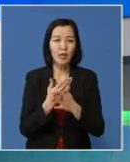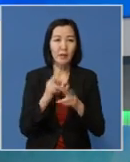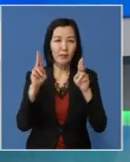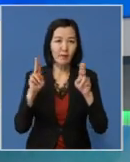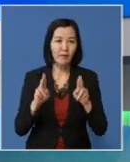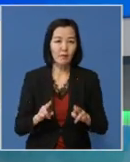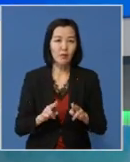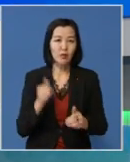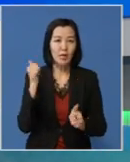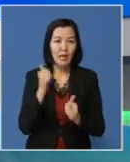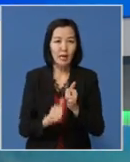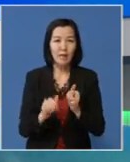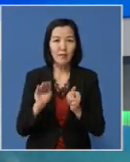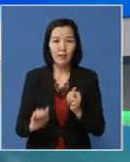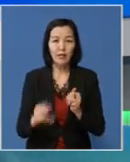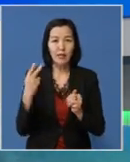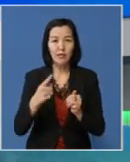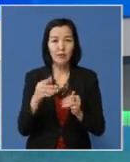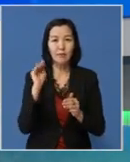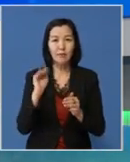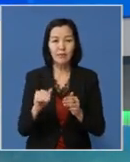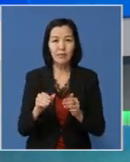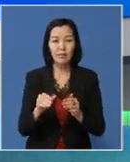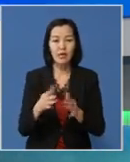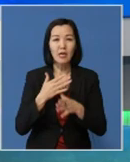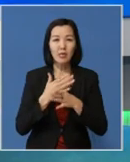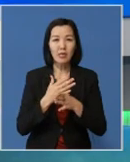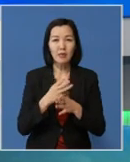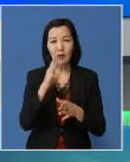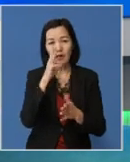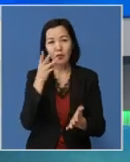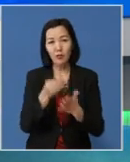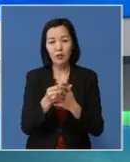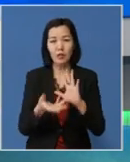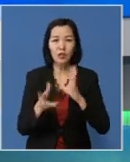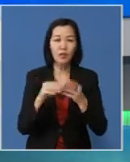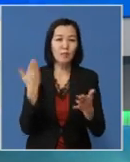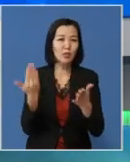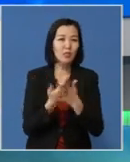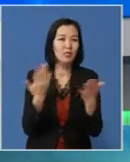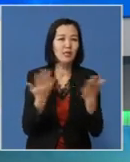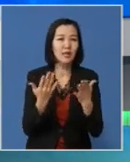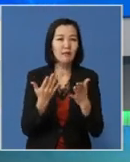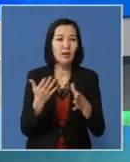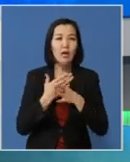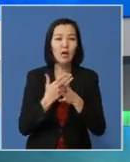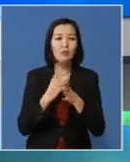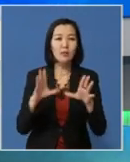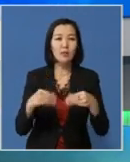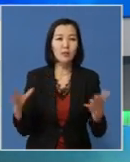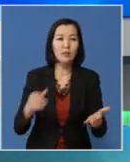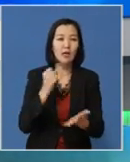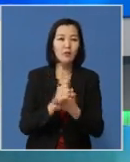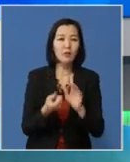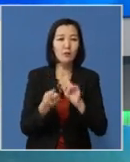балаға 21 000 теңге шамасында жәрдемақы төленеді. Жалпы саладағы жаңашылдықтар қандай? Атаулы әлеуметтік көмек тағайындау тетігі қалай